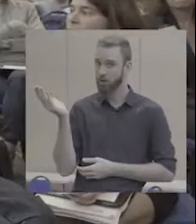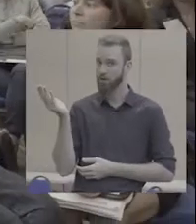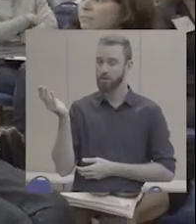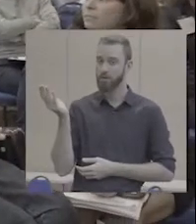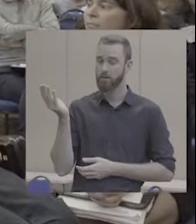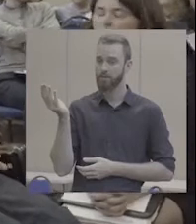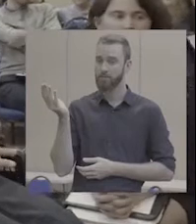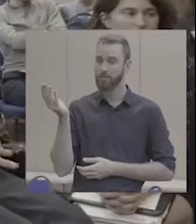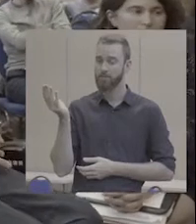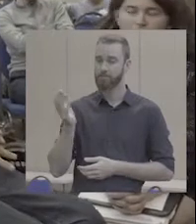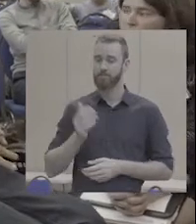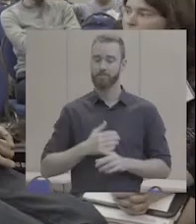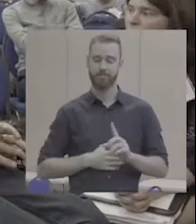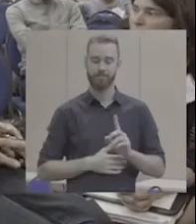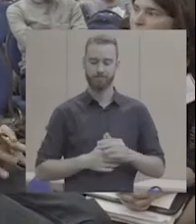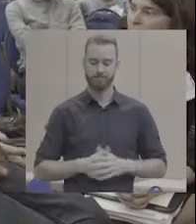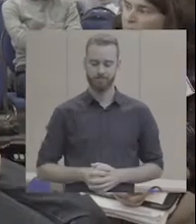c'est pas...